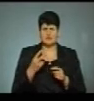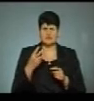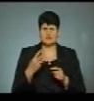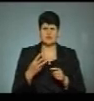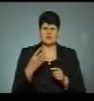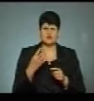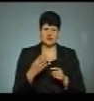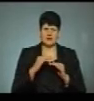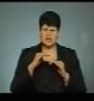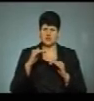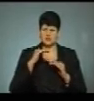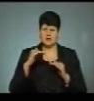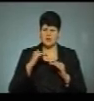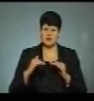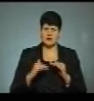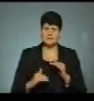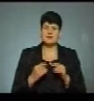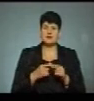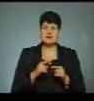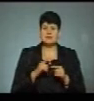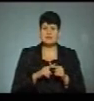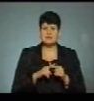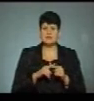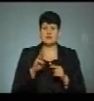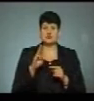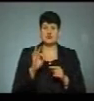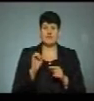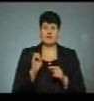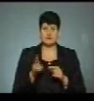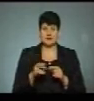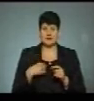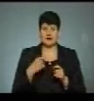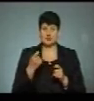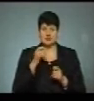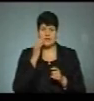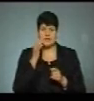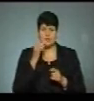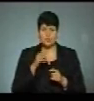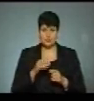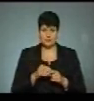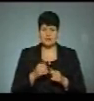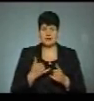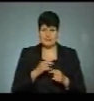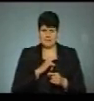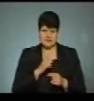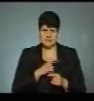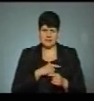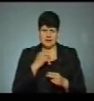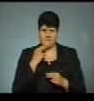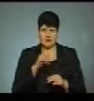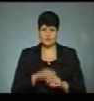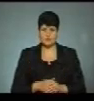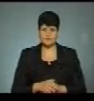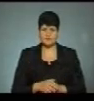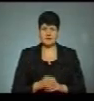2-3-4 шарі, а третій шар зашиваю шовком. Я трошки хитрую для підсилення ефекту.